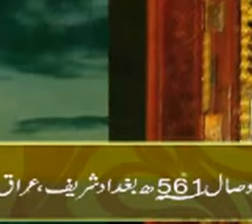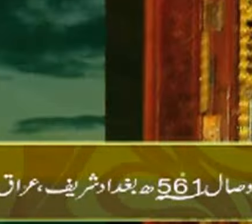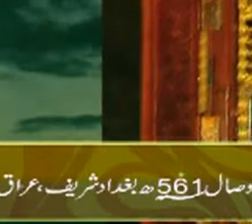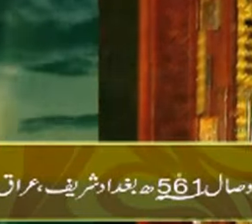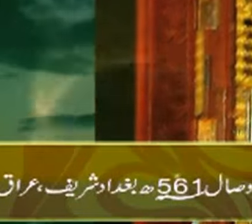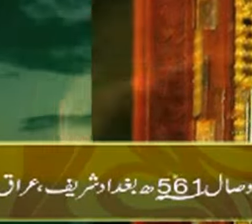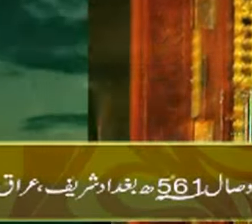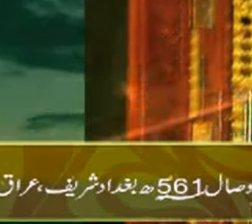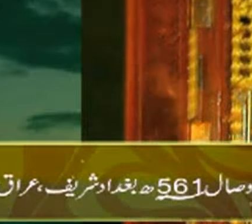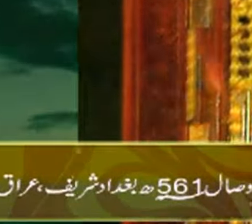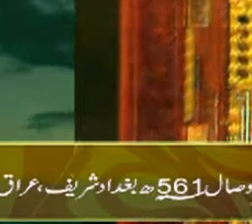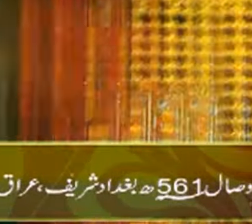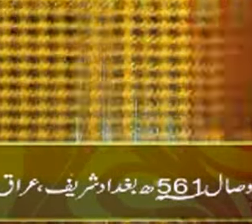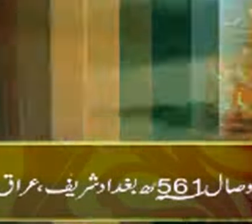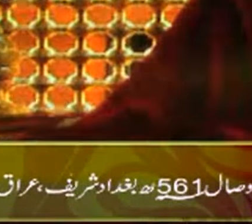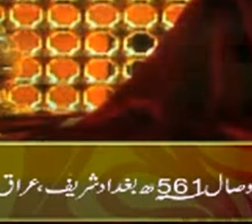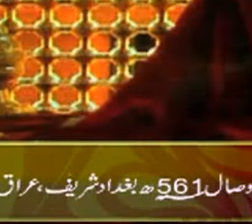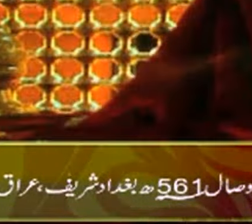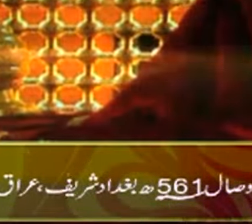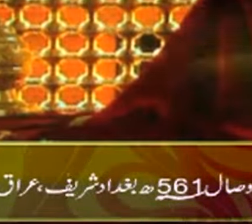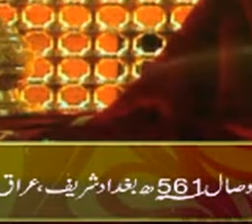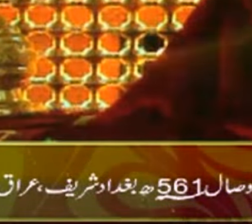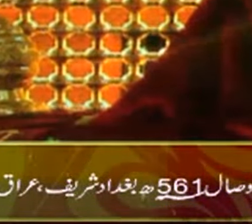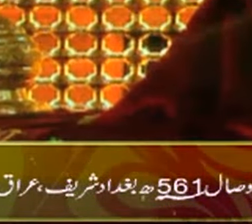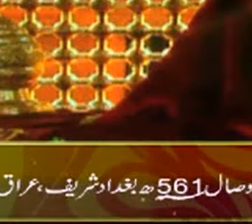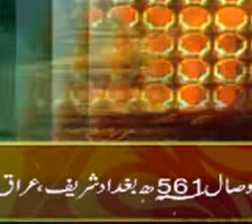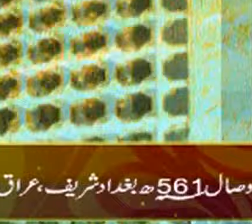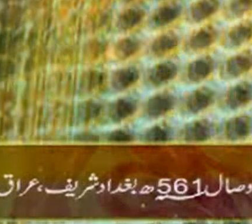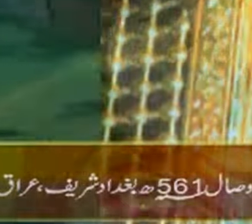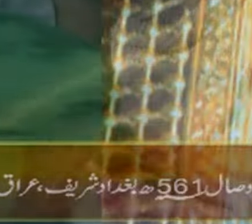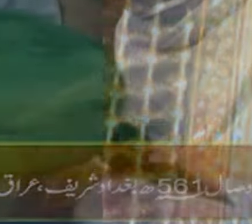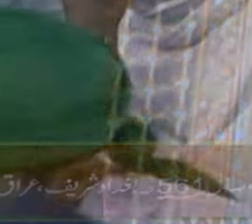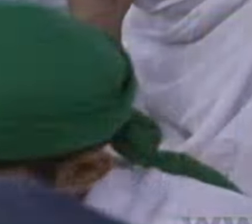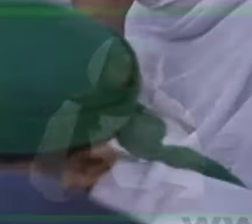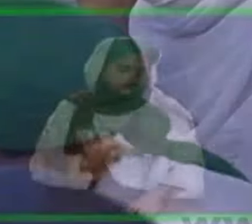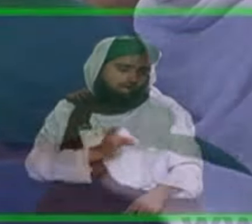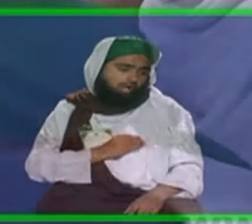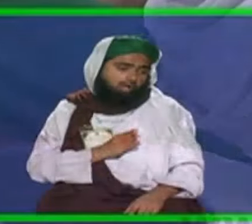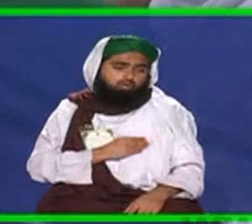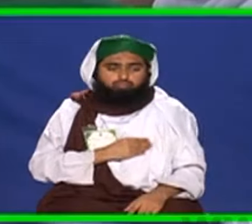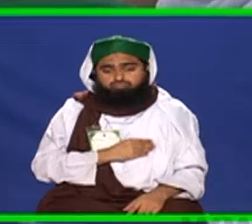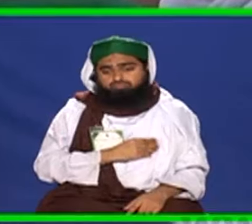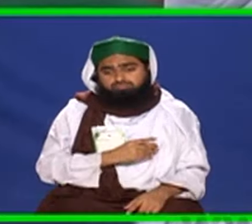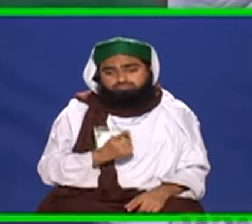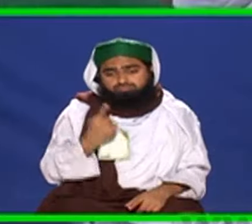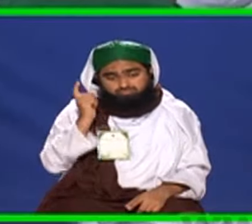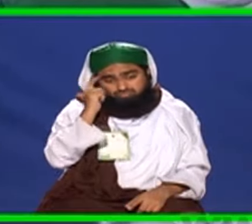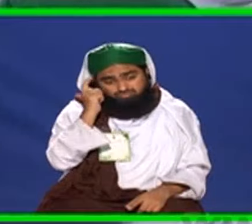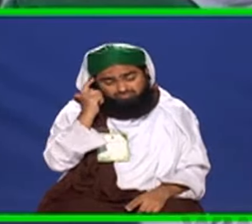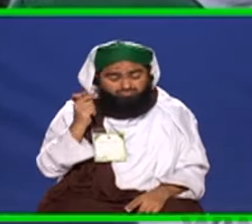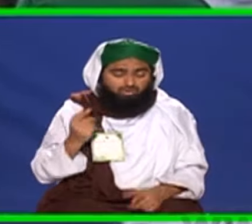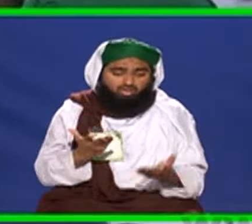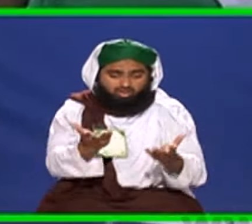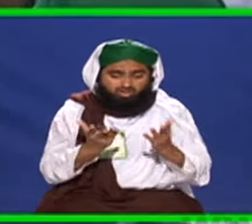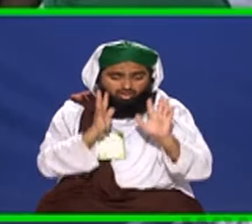لامکانی حضرت شیخ عبد القادر جیلانی قدس روح الربانی کے خوف کا اور قیامت